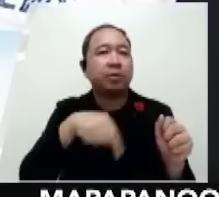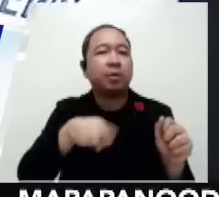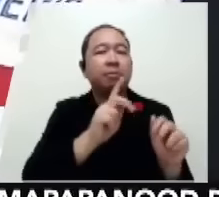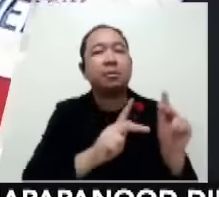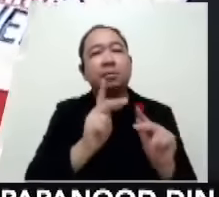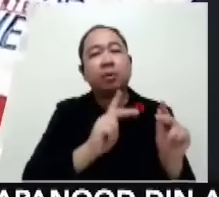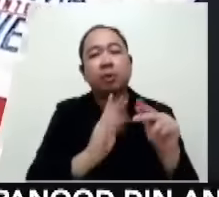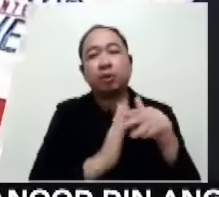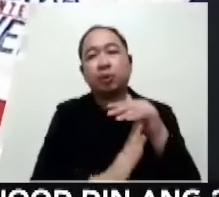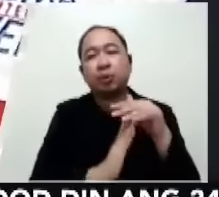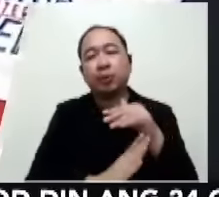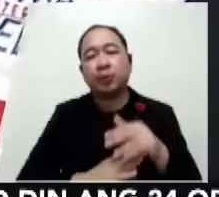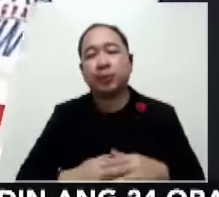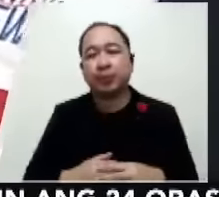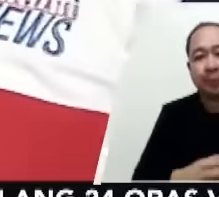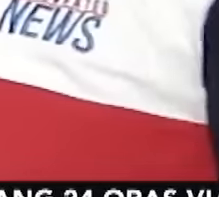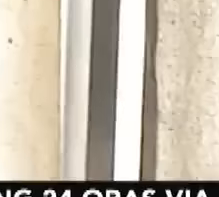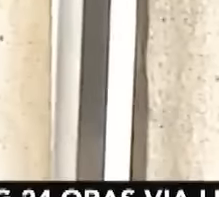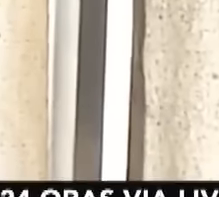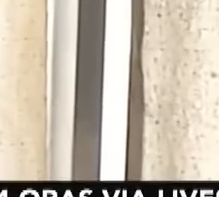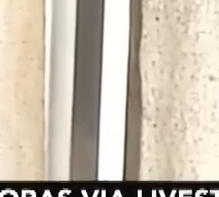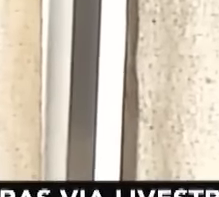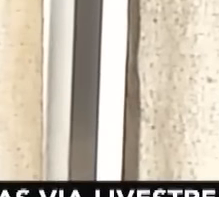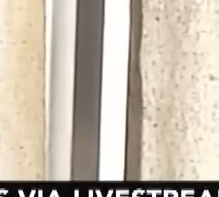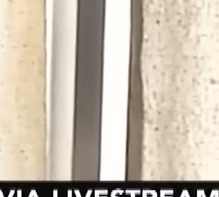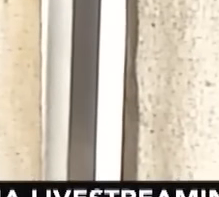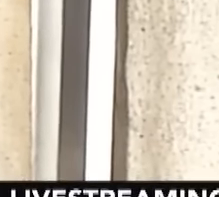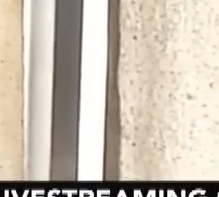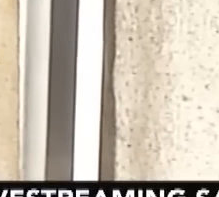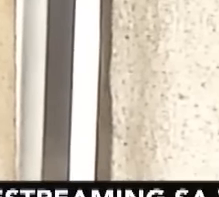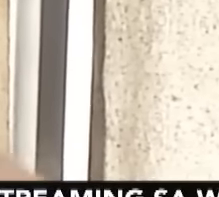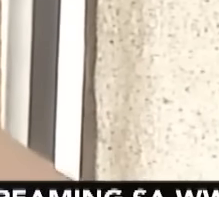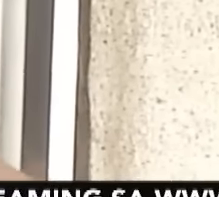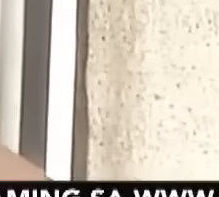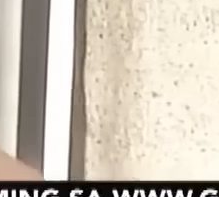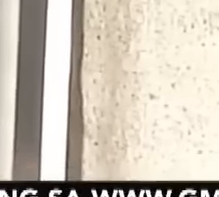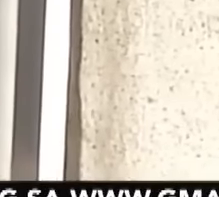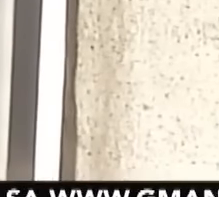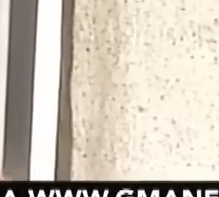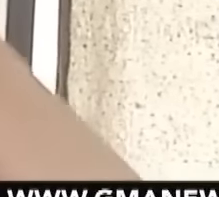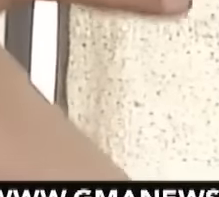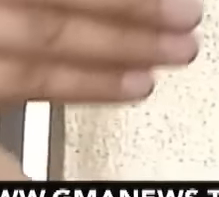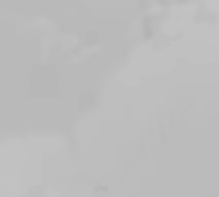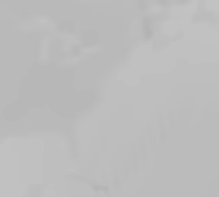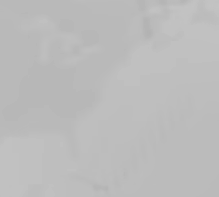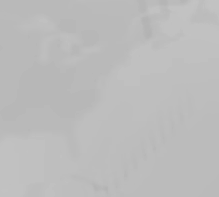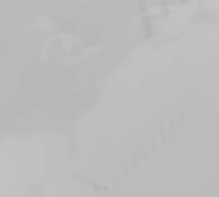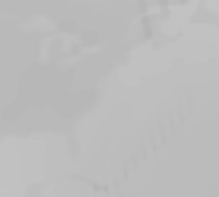GMA Integrated News, Bernadette Reyes, nakatutok 24 oras.